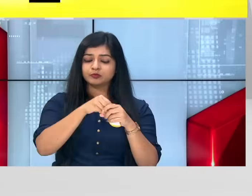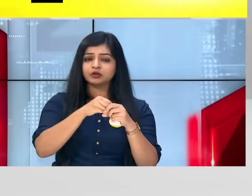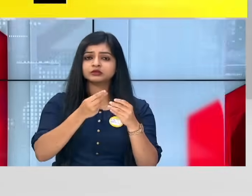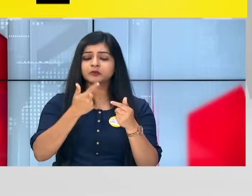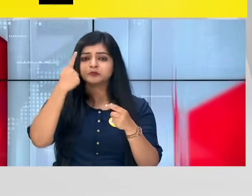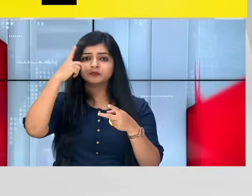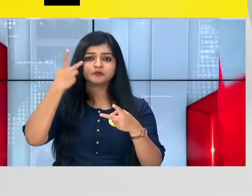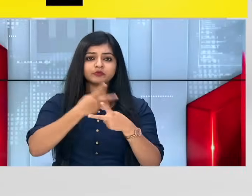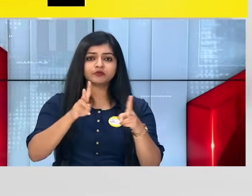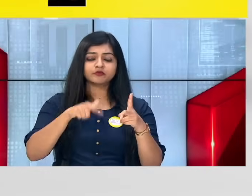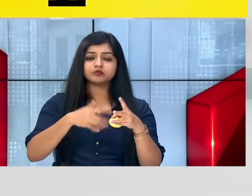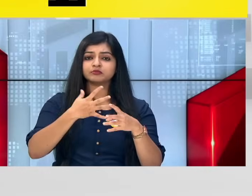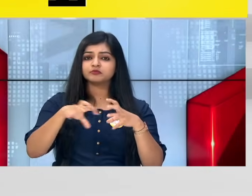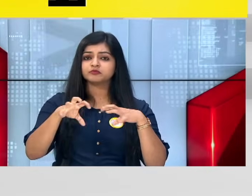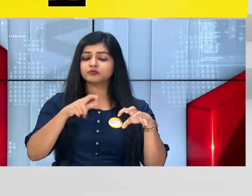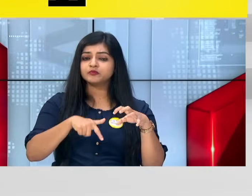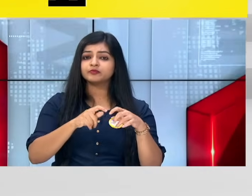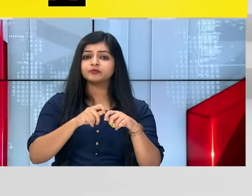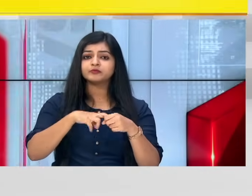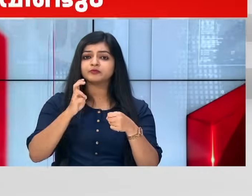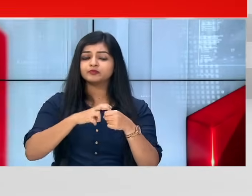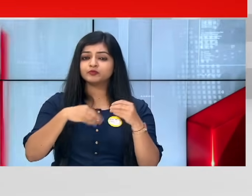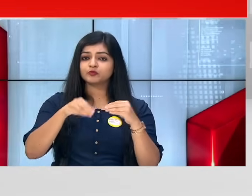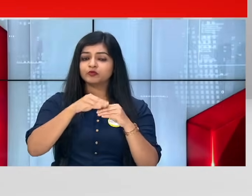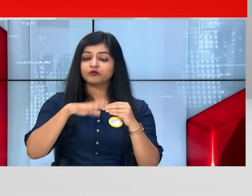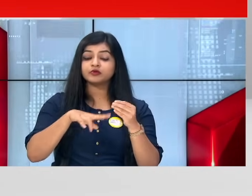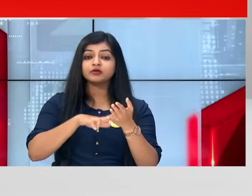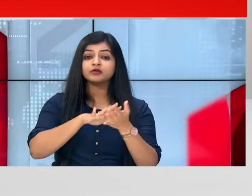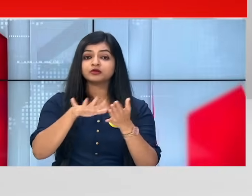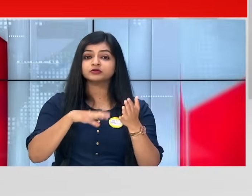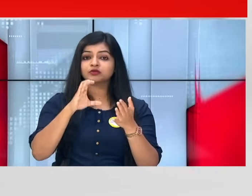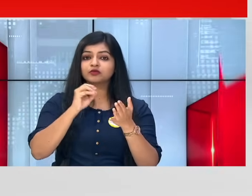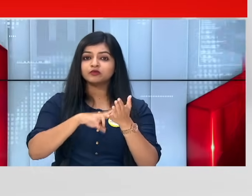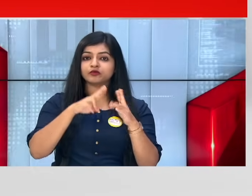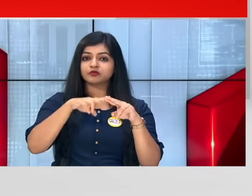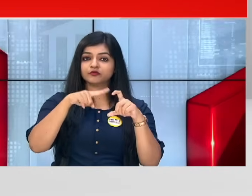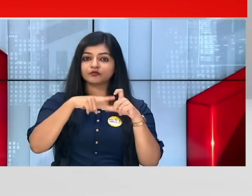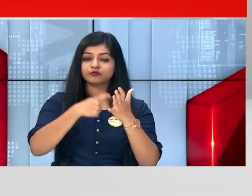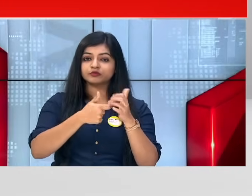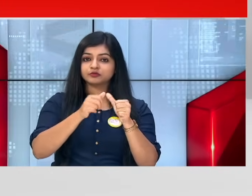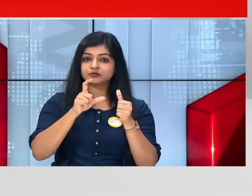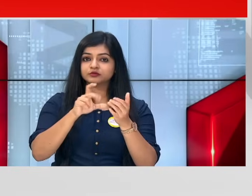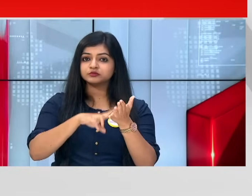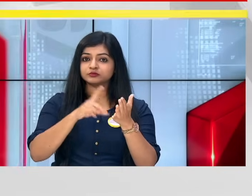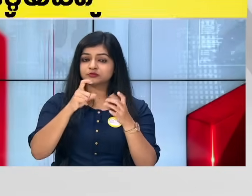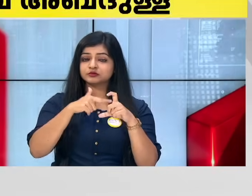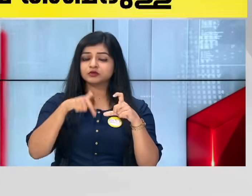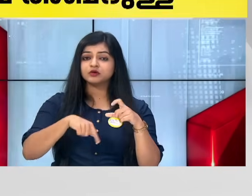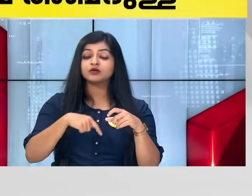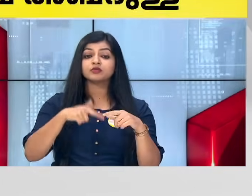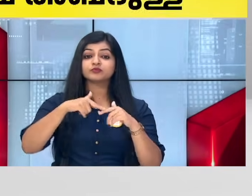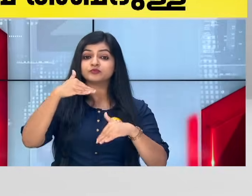ആ ഒരു സാഹചര്യത്തിൽ കൂടിയാണ് ഇപ്പോൾ നാഷണൽ കോൺഫറൻസ് കൂടി ഈ വരുന്ന ലോക്സഭാ തെരഞ്ഞെടുപ്പിൽ ഒറ്റയ്ക്ക് മത്സരിക്കുമെന്നൊരു ആഹ്വാനം